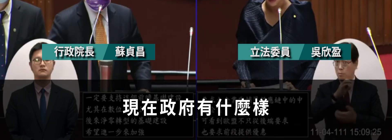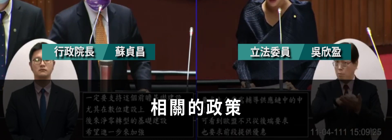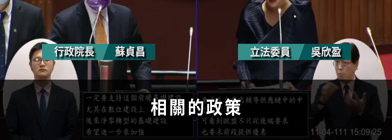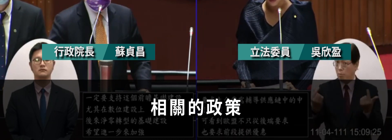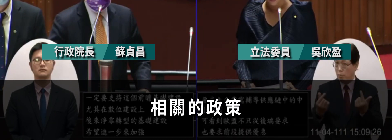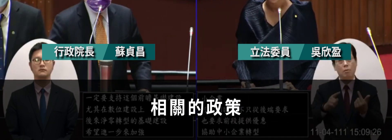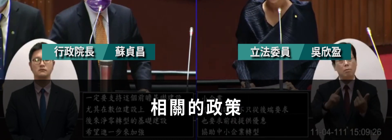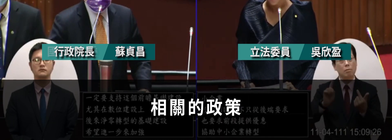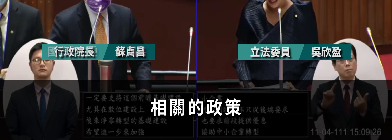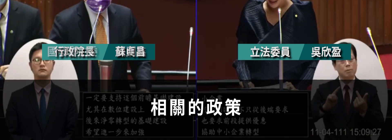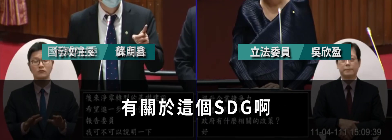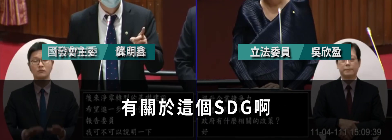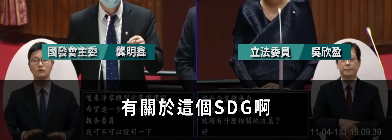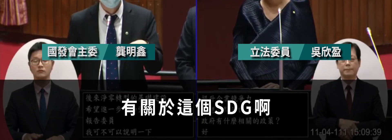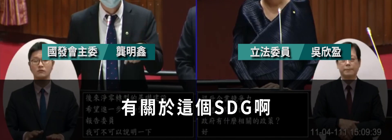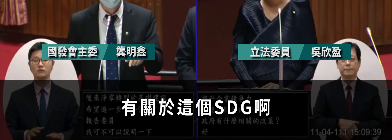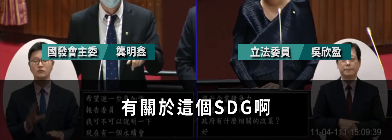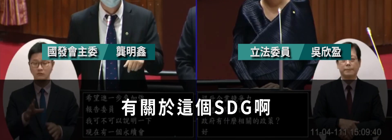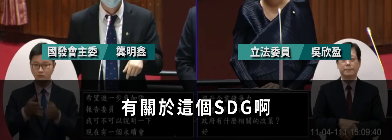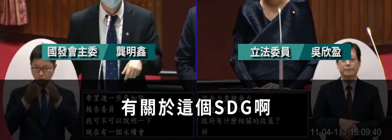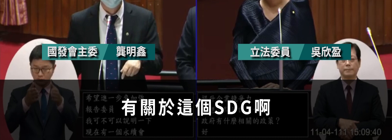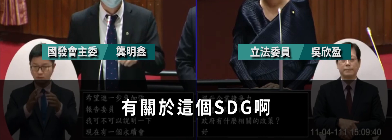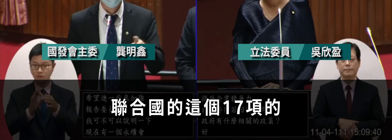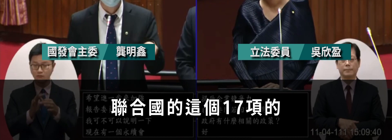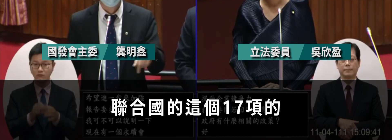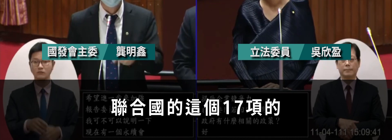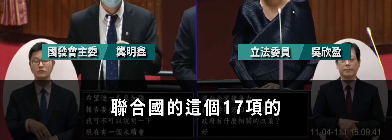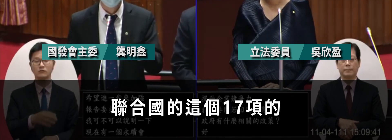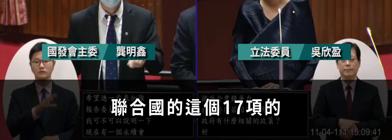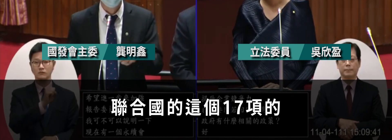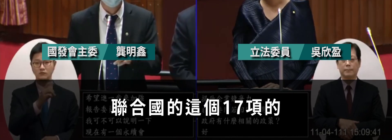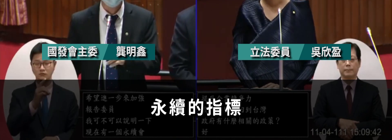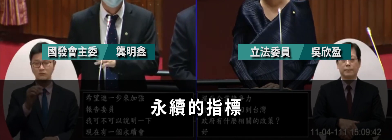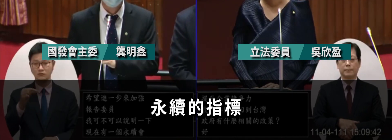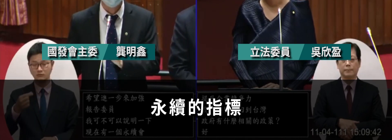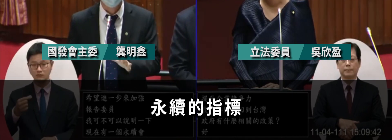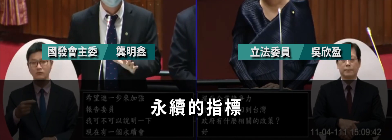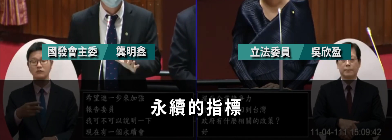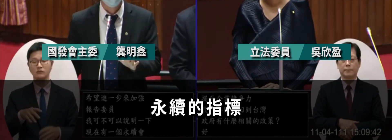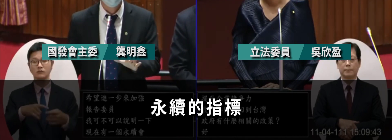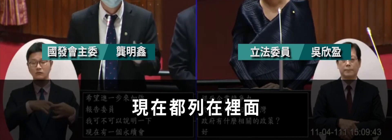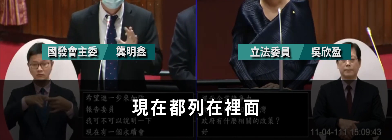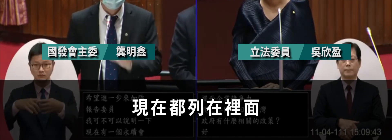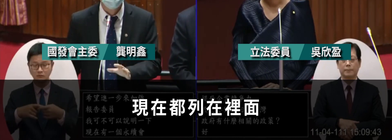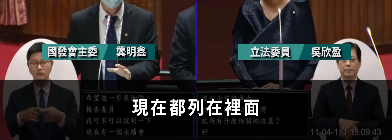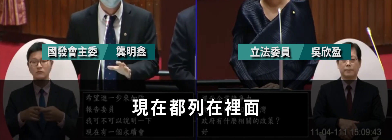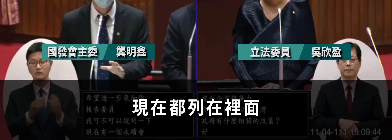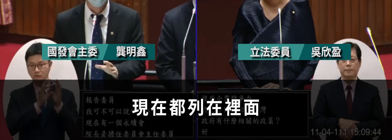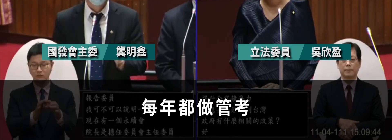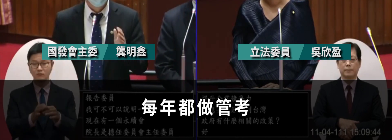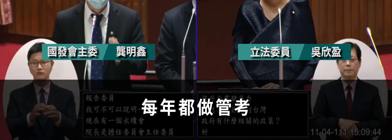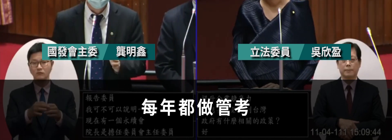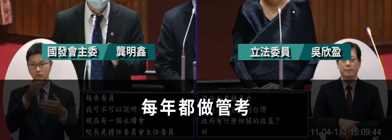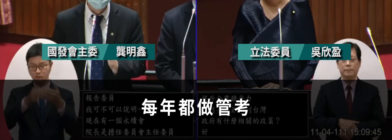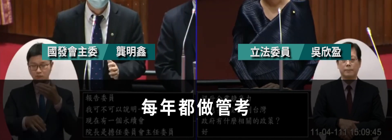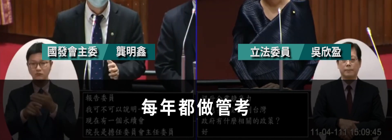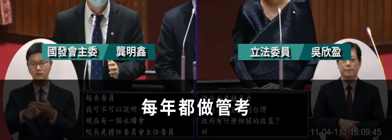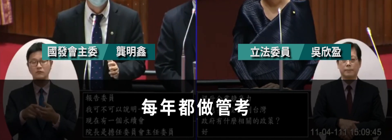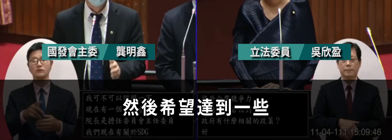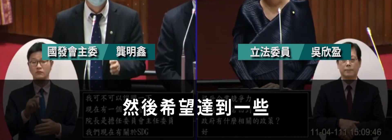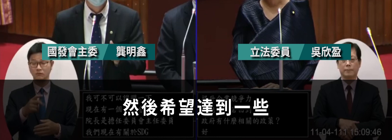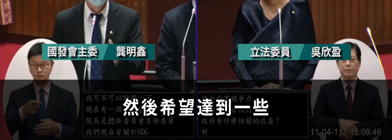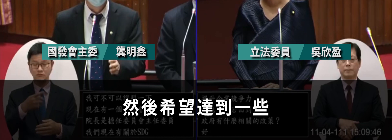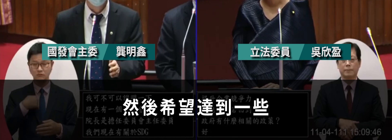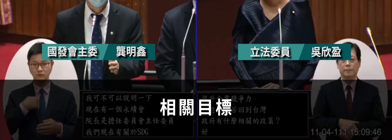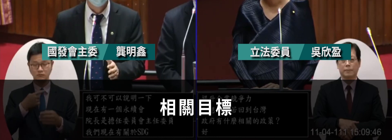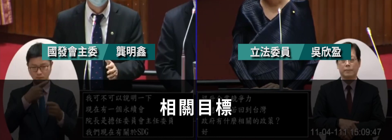有什么样相关的政策？ 有关于这个 SDG 啊，联合国的这个17项的永续的指标现在都列在里面，那每年都做管考，